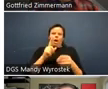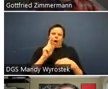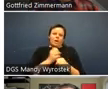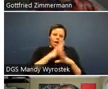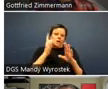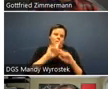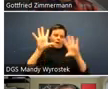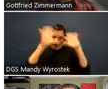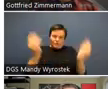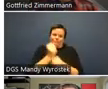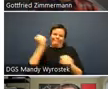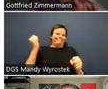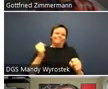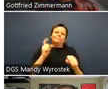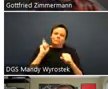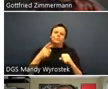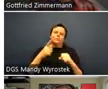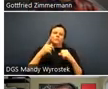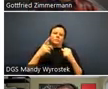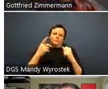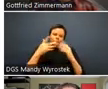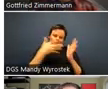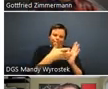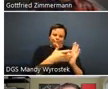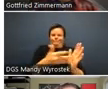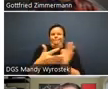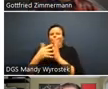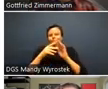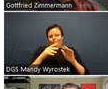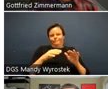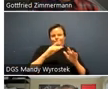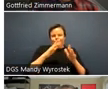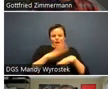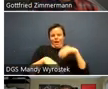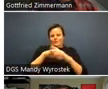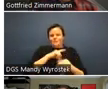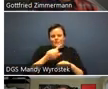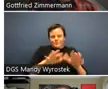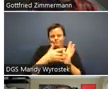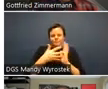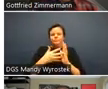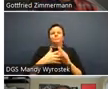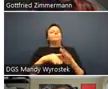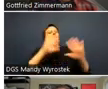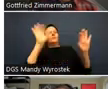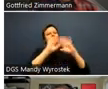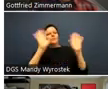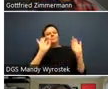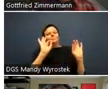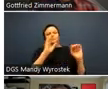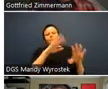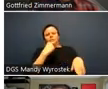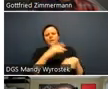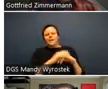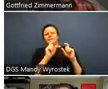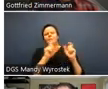man quasi ein zweites Dokument dann anlegen müsse, wenn es darum geht, dass man quasi eine Word-Datei ausdruckt und dann ja